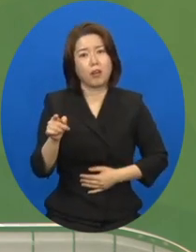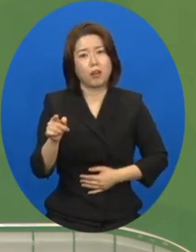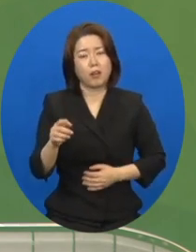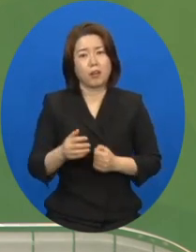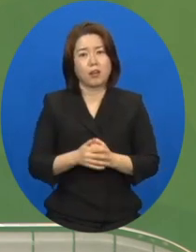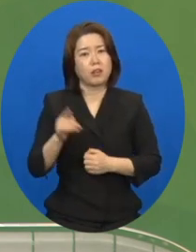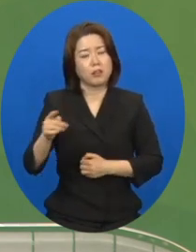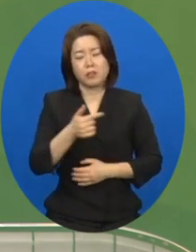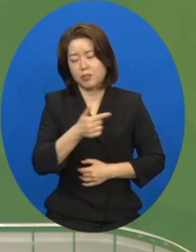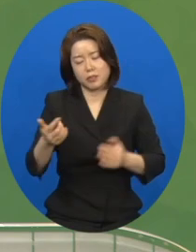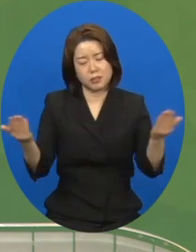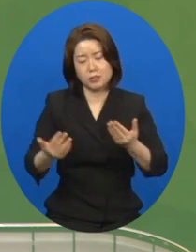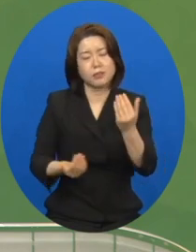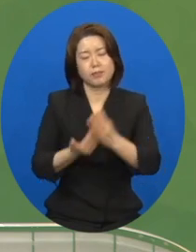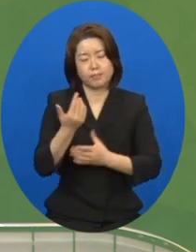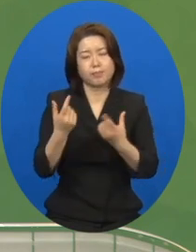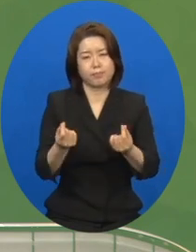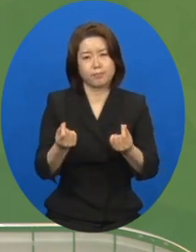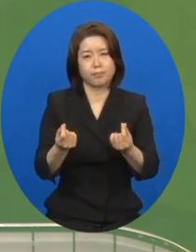이거 큰일 나는 거예요.